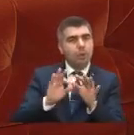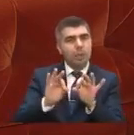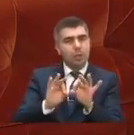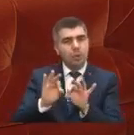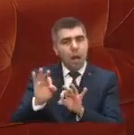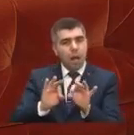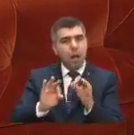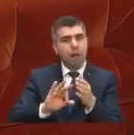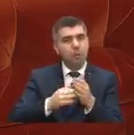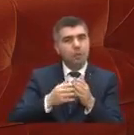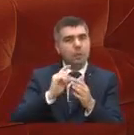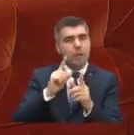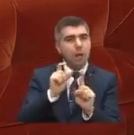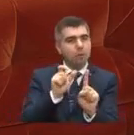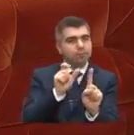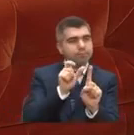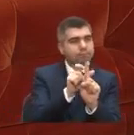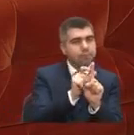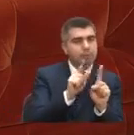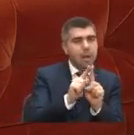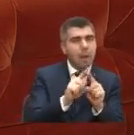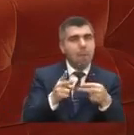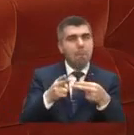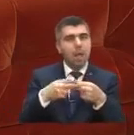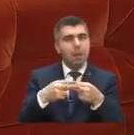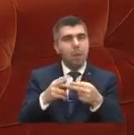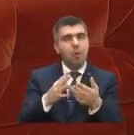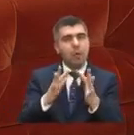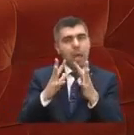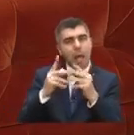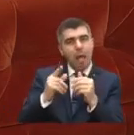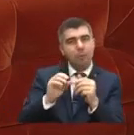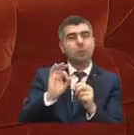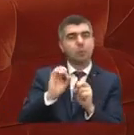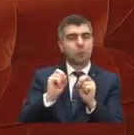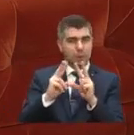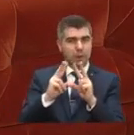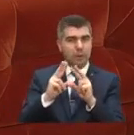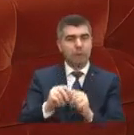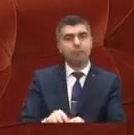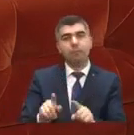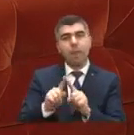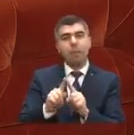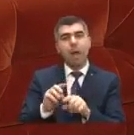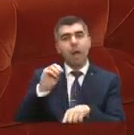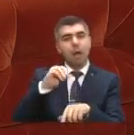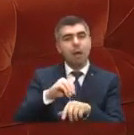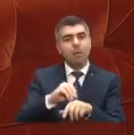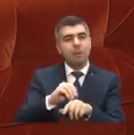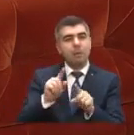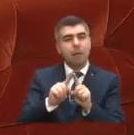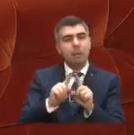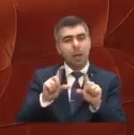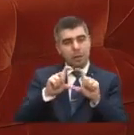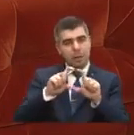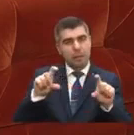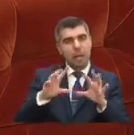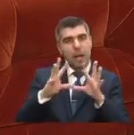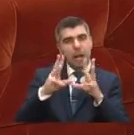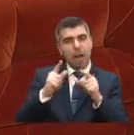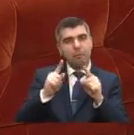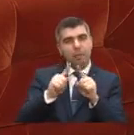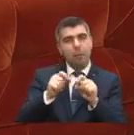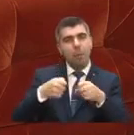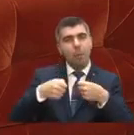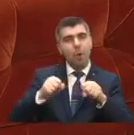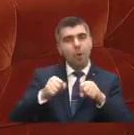مرتبطه بهذه المراكز ديال تسجيل السيارات تكون مرقمه. فيما يتعلق بتسجيل الدراجات الناريه، العمليه كانت مرت في احسن الظروف، كانت